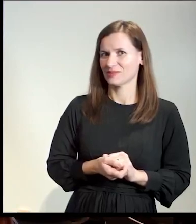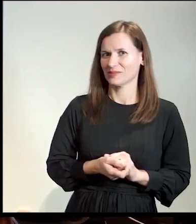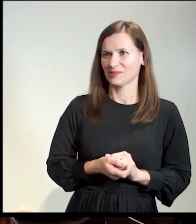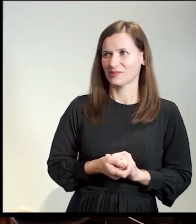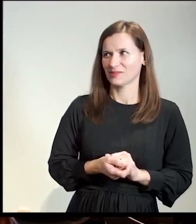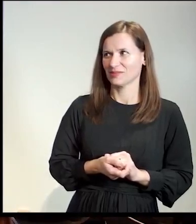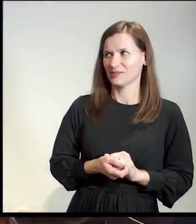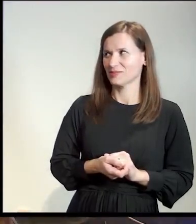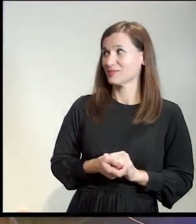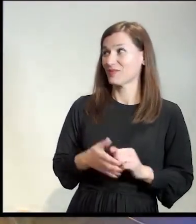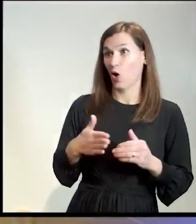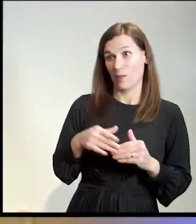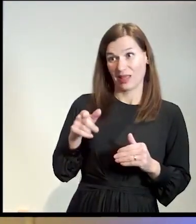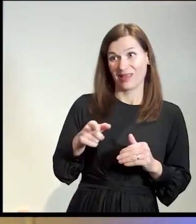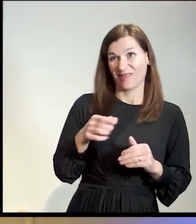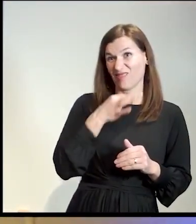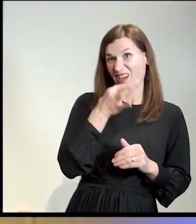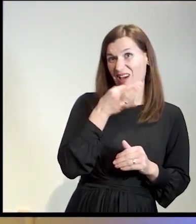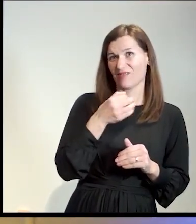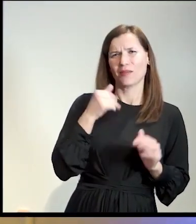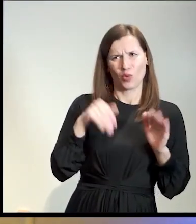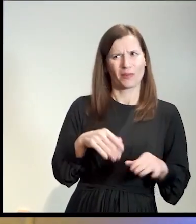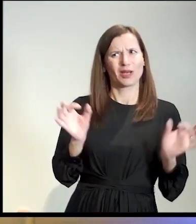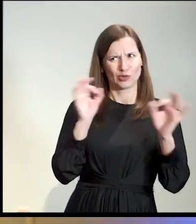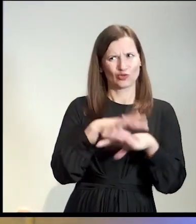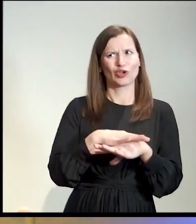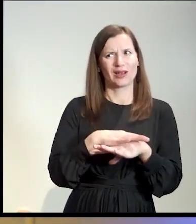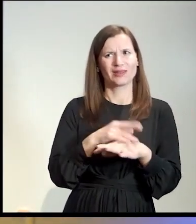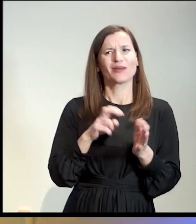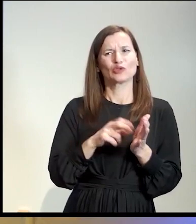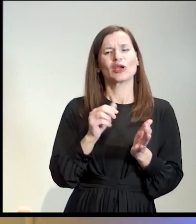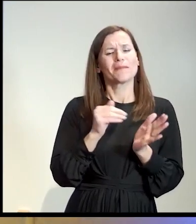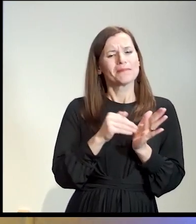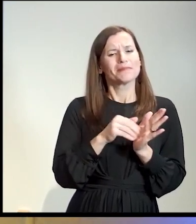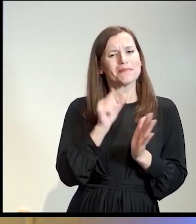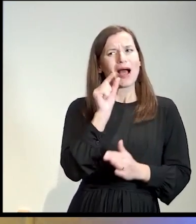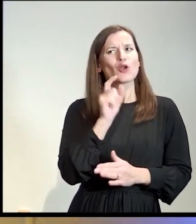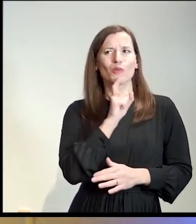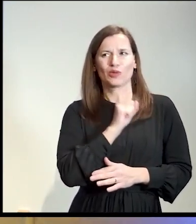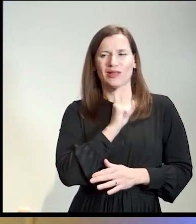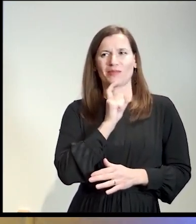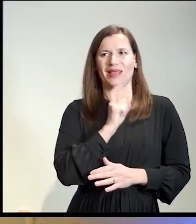Ob taki najavi vas moram razočarati, da bo še malenkost potrpljenja.